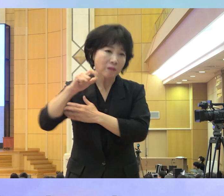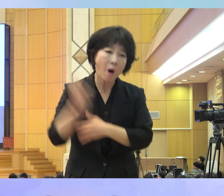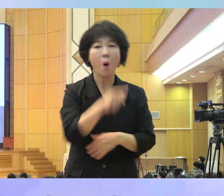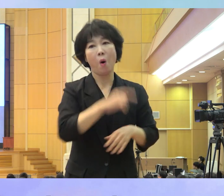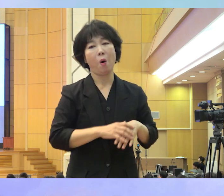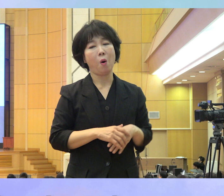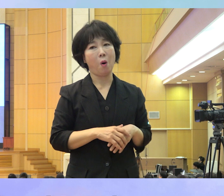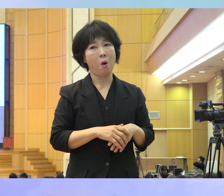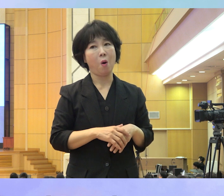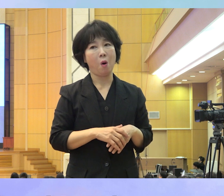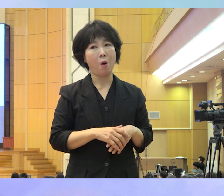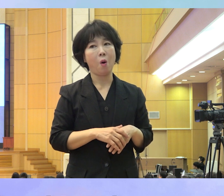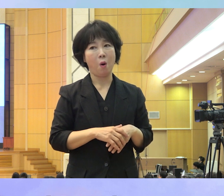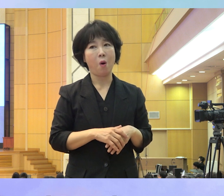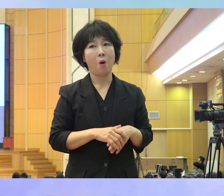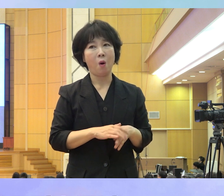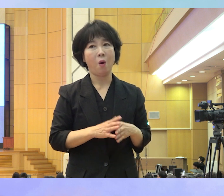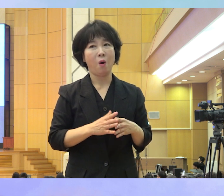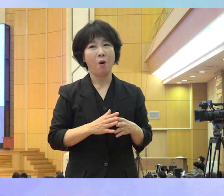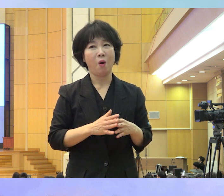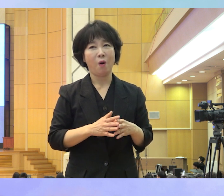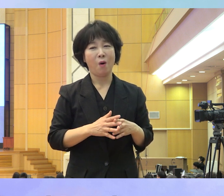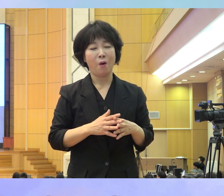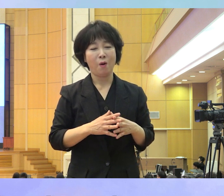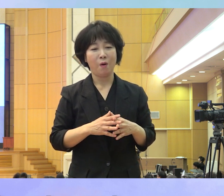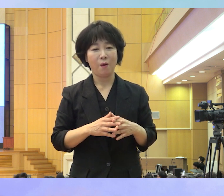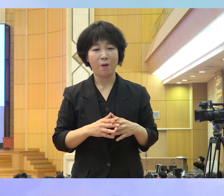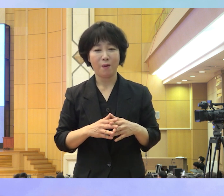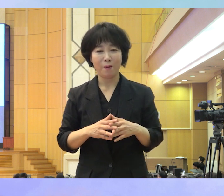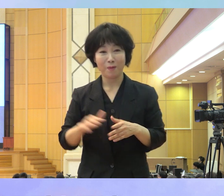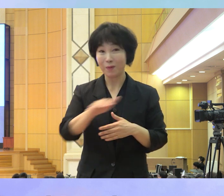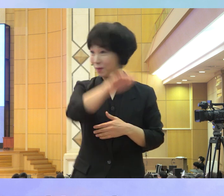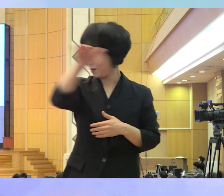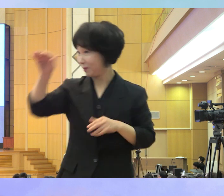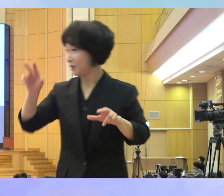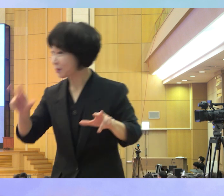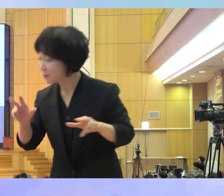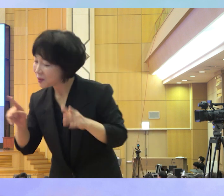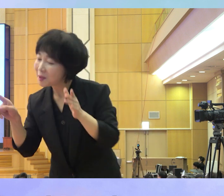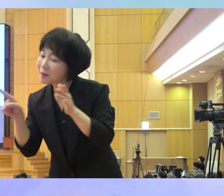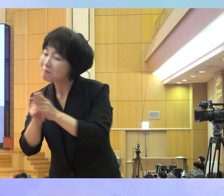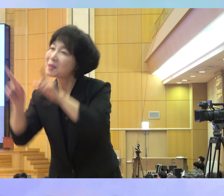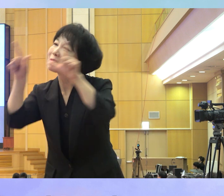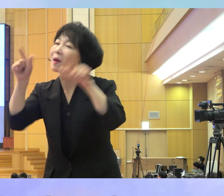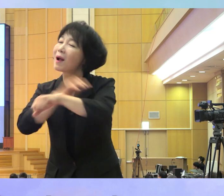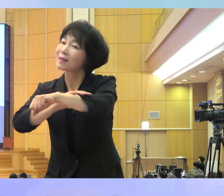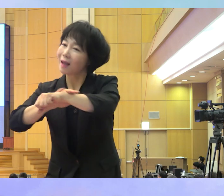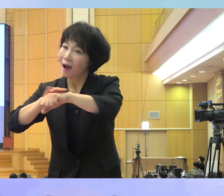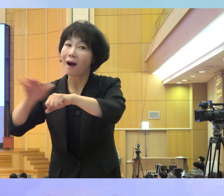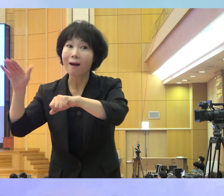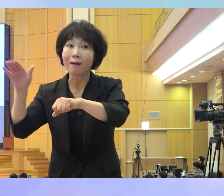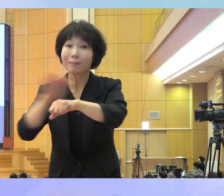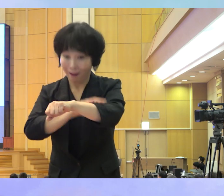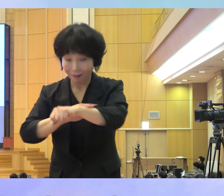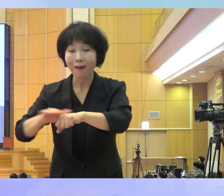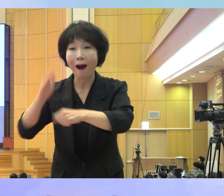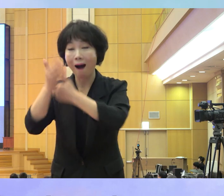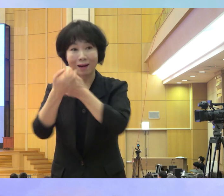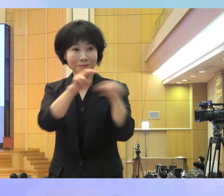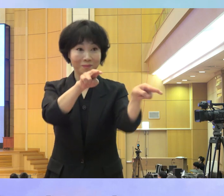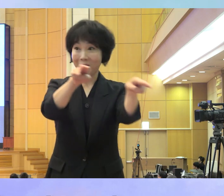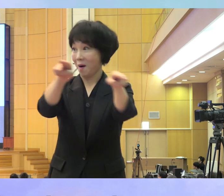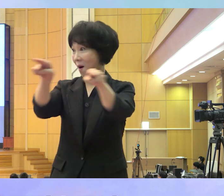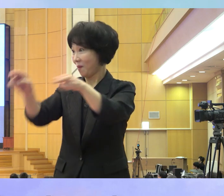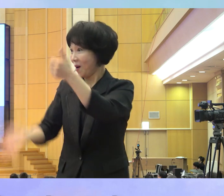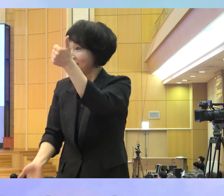우리가 때로는 여러분 다 믿음 생활 잘하고 정말 주님이 칭찬할